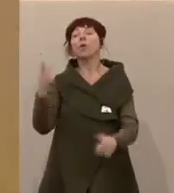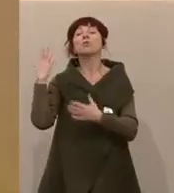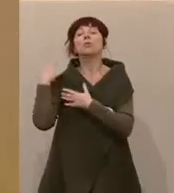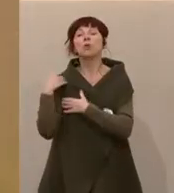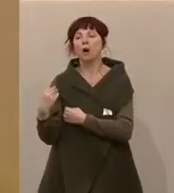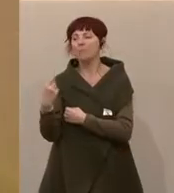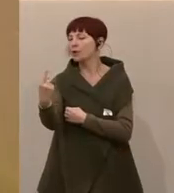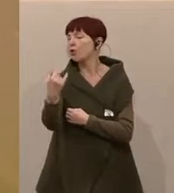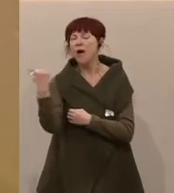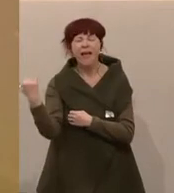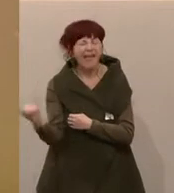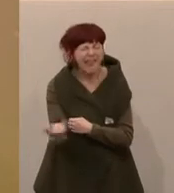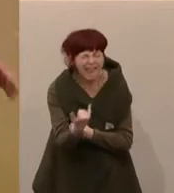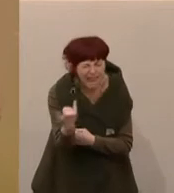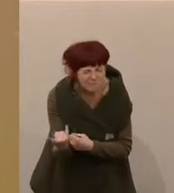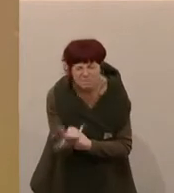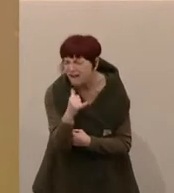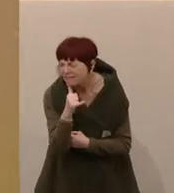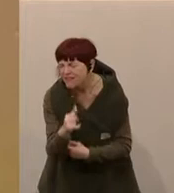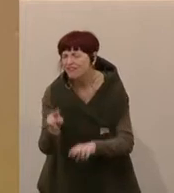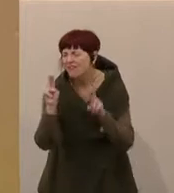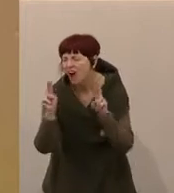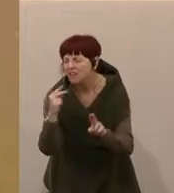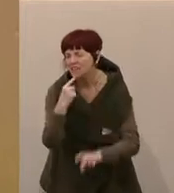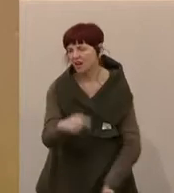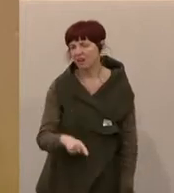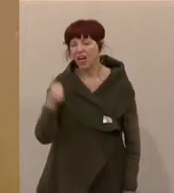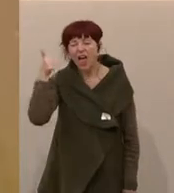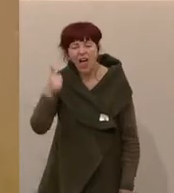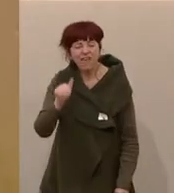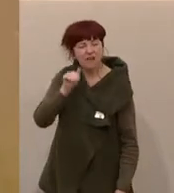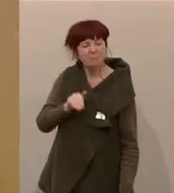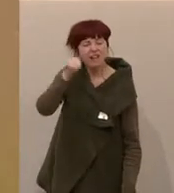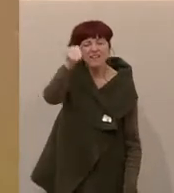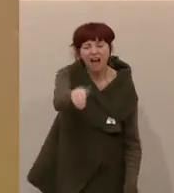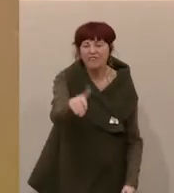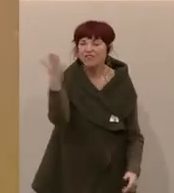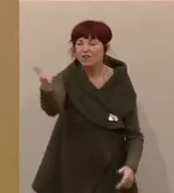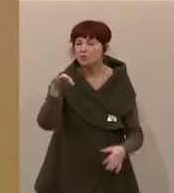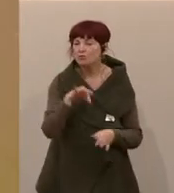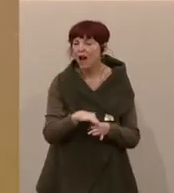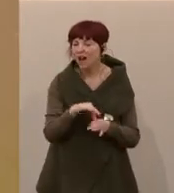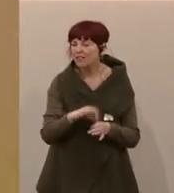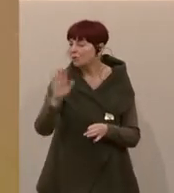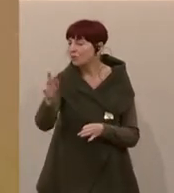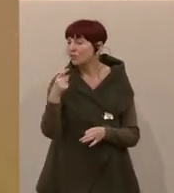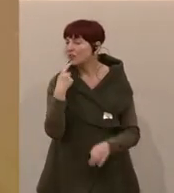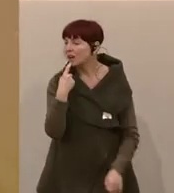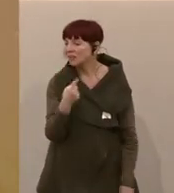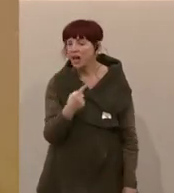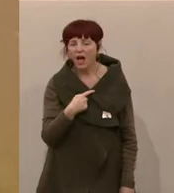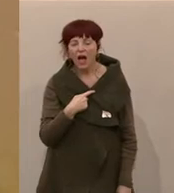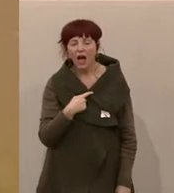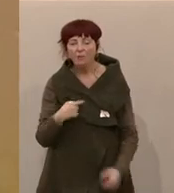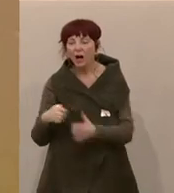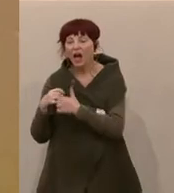sagen ständig die Unwahrheit. Sie sagen, Sie werden 1 Milliarde einsparen. Kolleginnen und Kollegen, und die Kritik des Rechnungshofs,